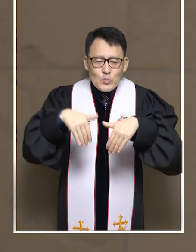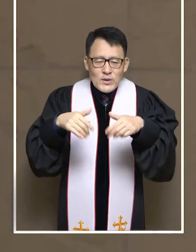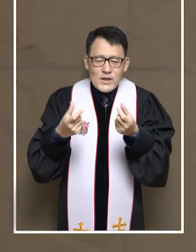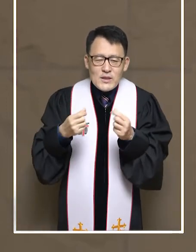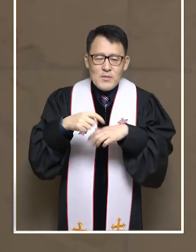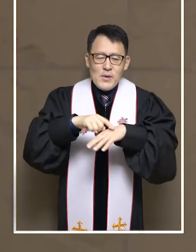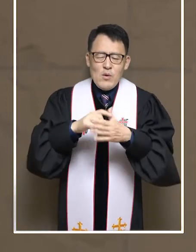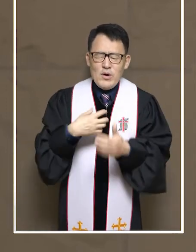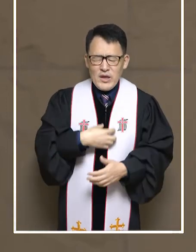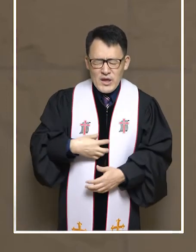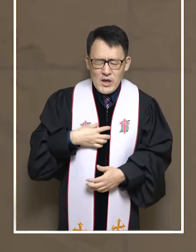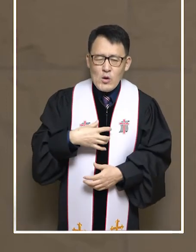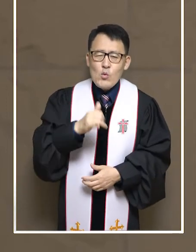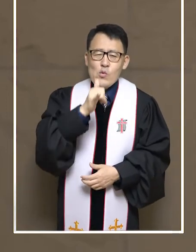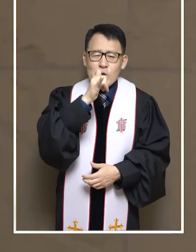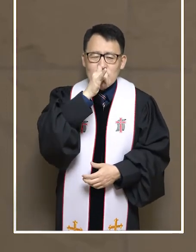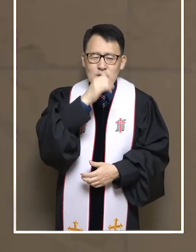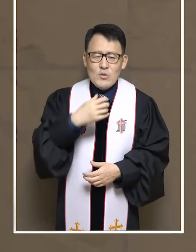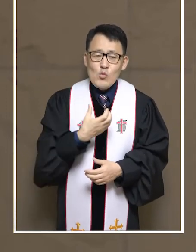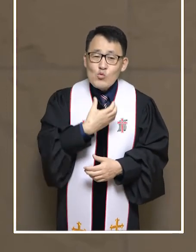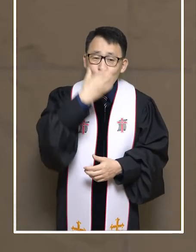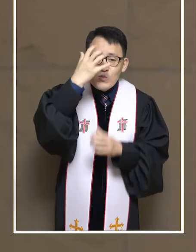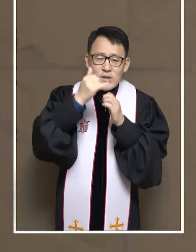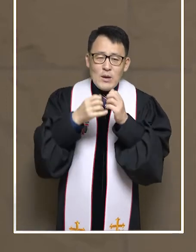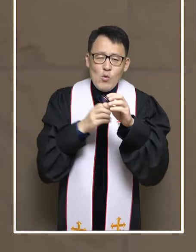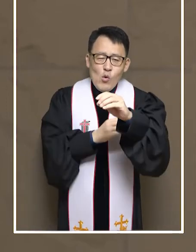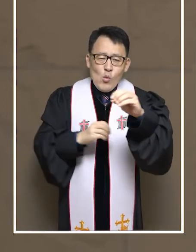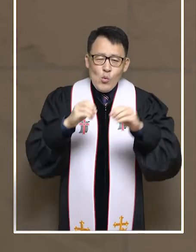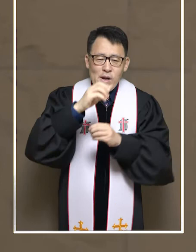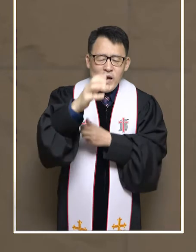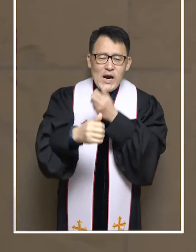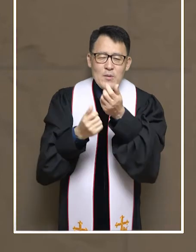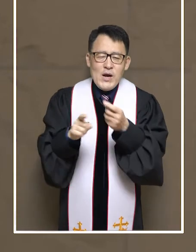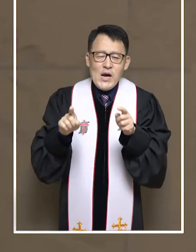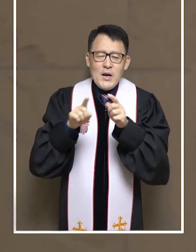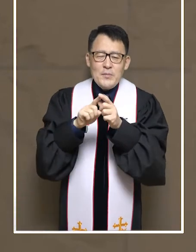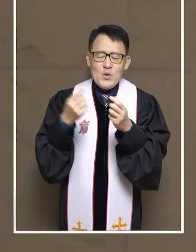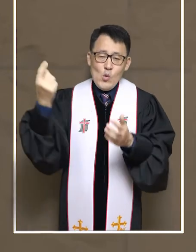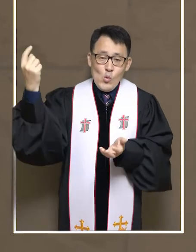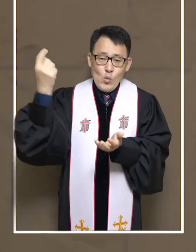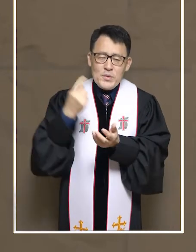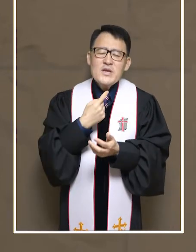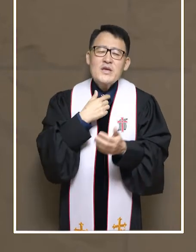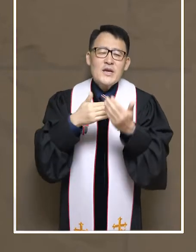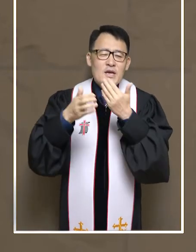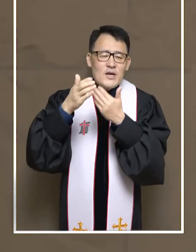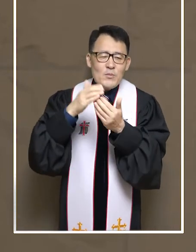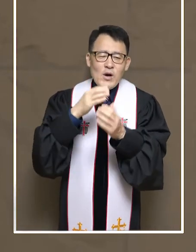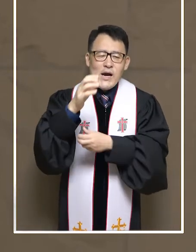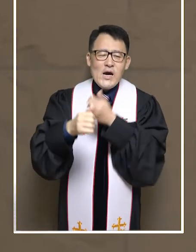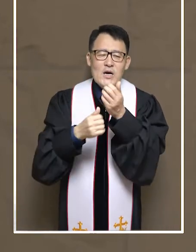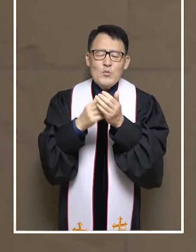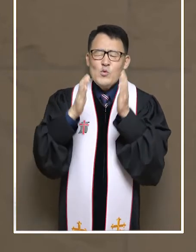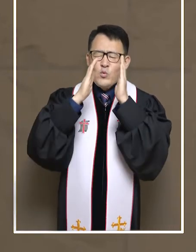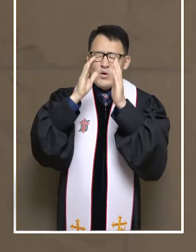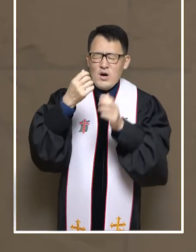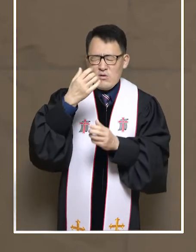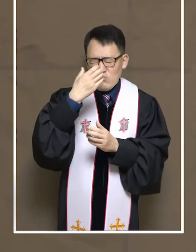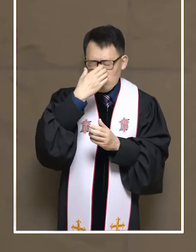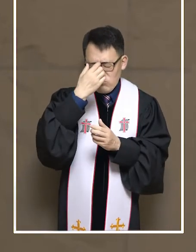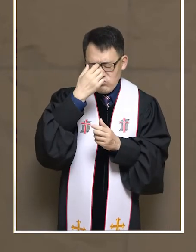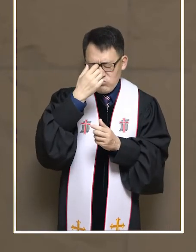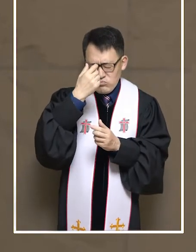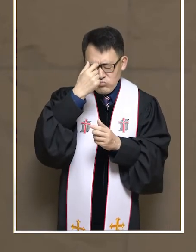노예와 같은 심정으로 괴로워하고 있습니다. 그러나 요셉은 거기서 오히려 하나님의 함께 하시는 임재를